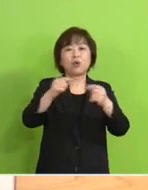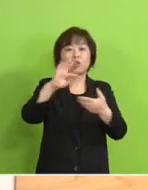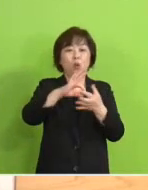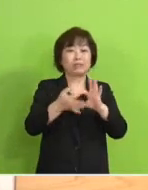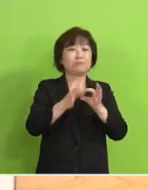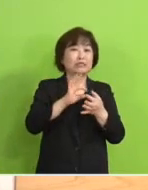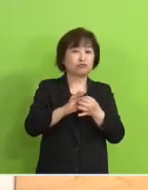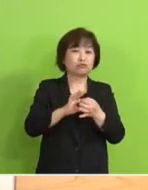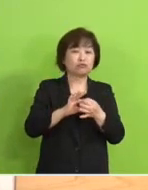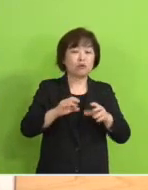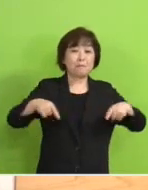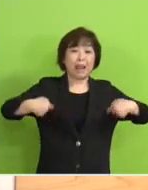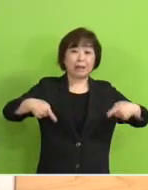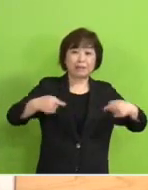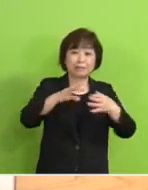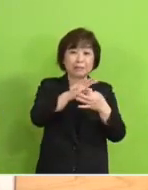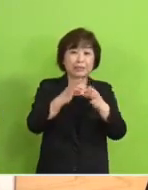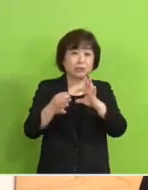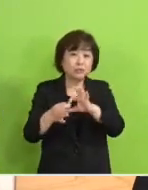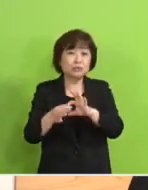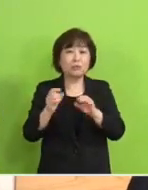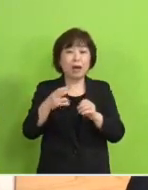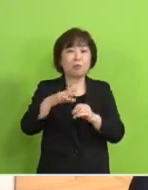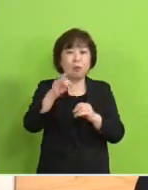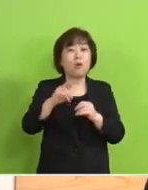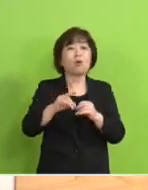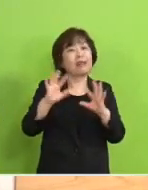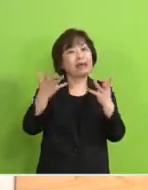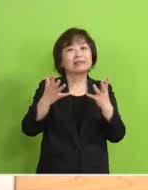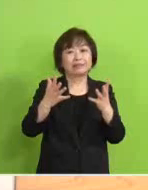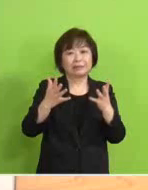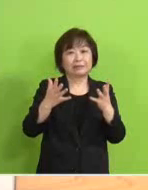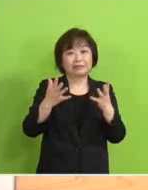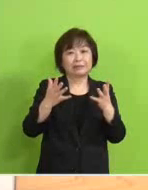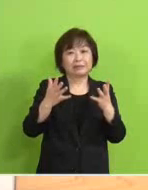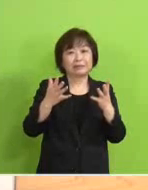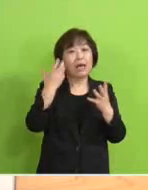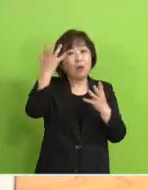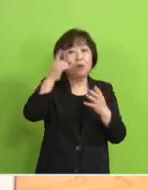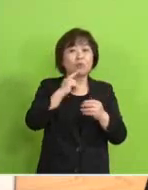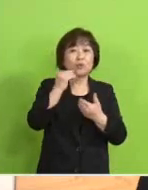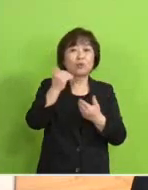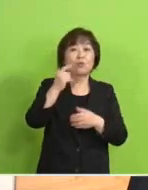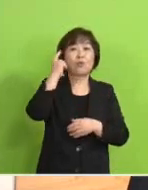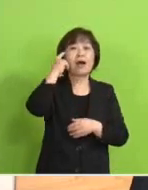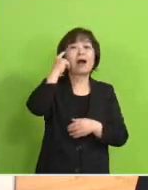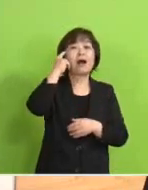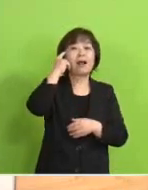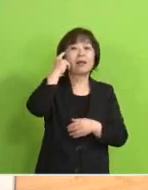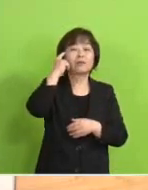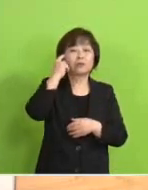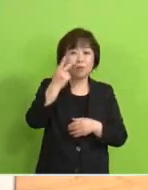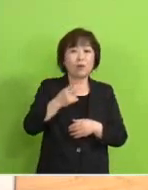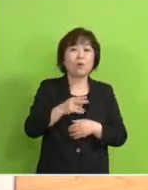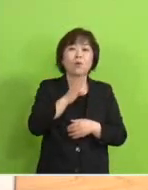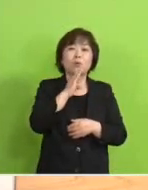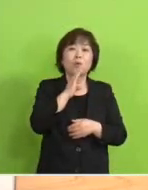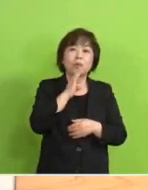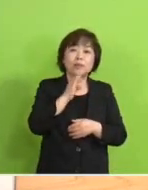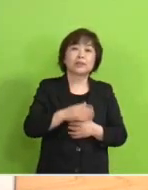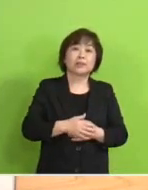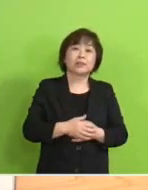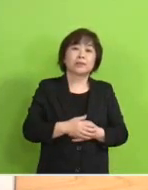リンピック・パラリンピックっていうのはまずないだろうなということを考えると、本当に